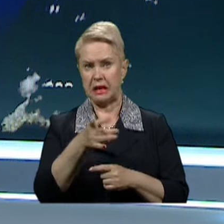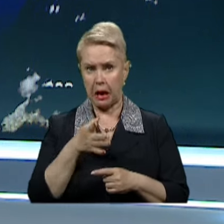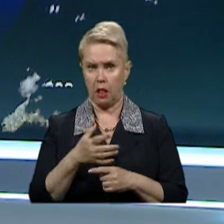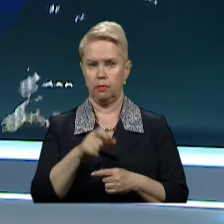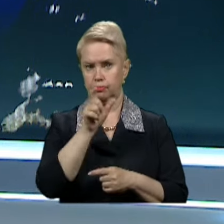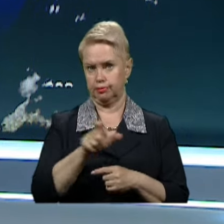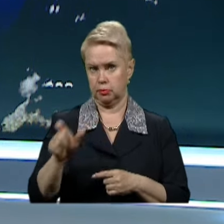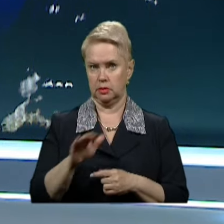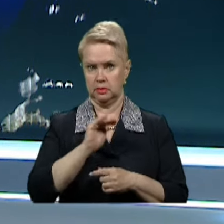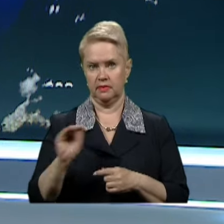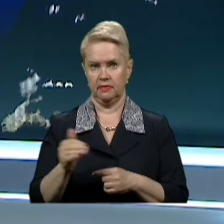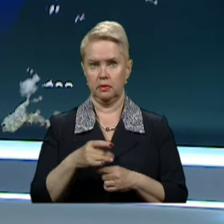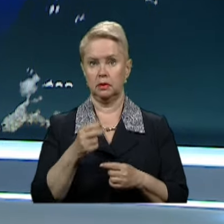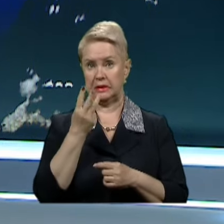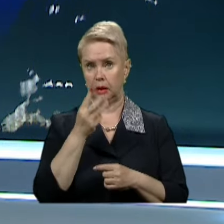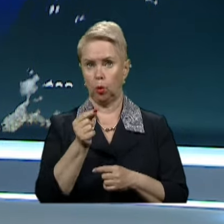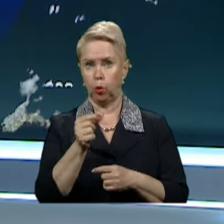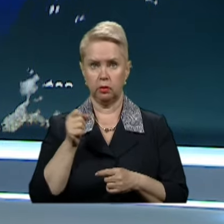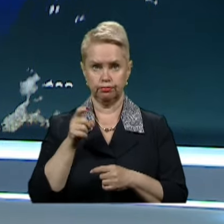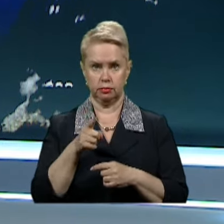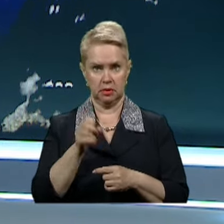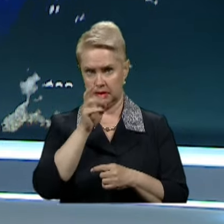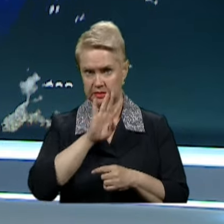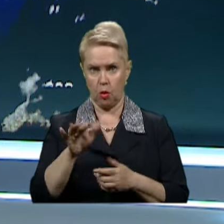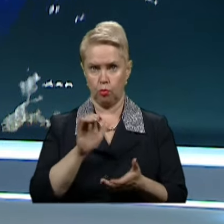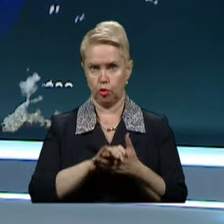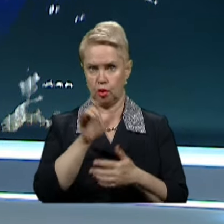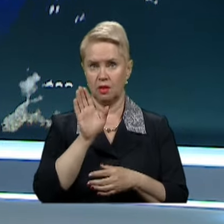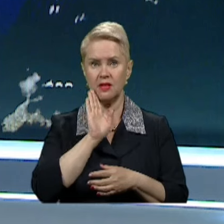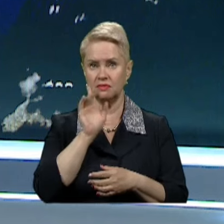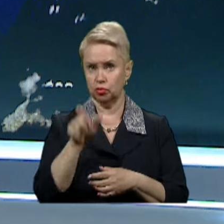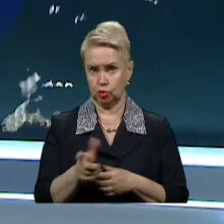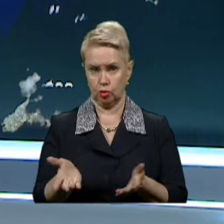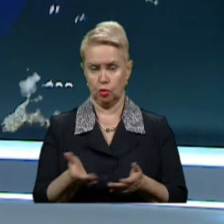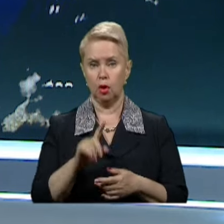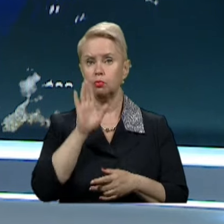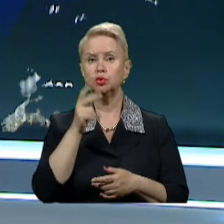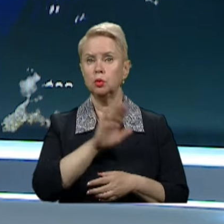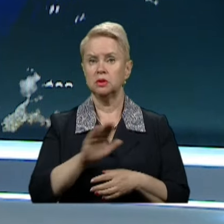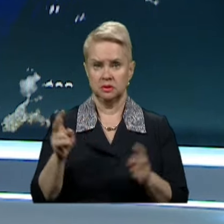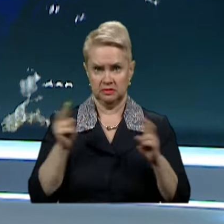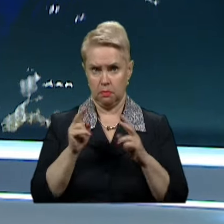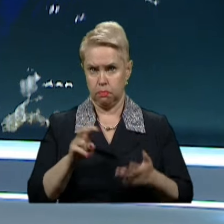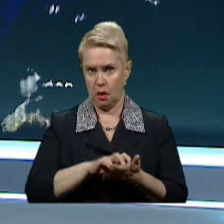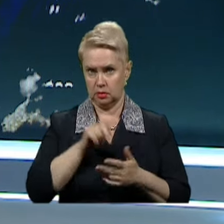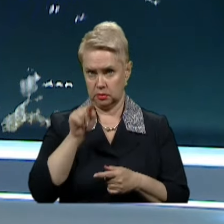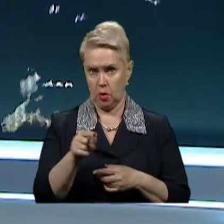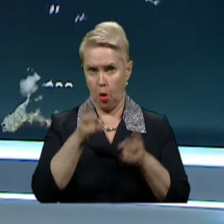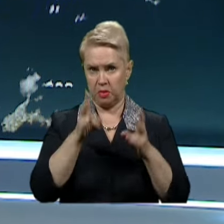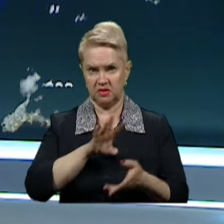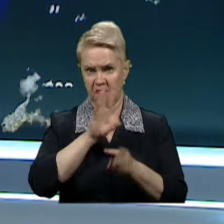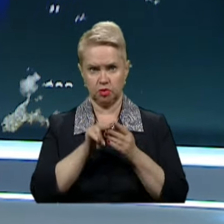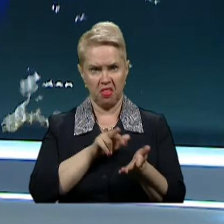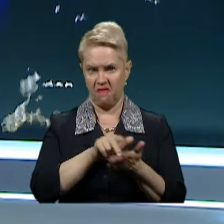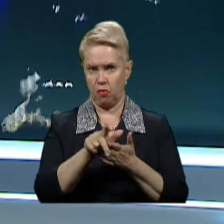по підлітках у Дніпрі і всадила 3 кулі у незнайому дівчину. Чому дитину бояться свідки інциденту, а постраждала взагалі